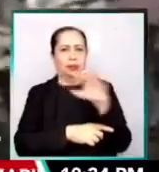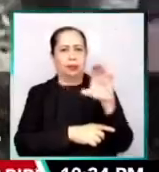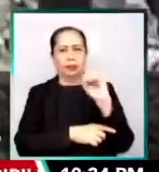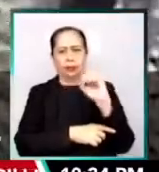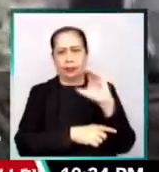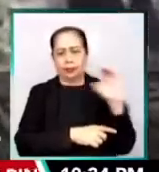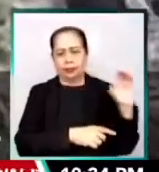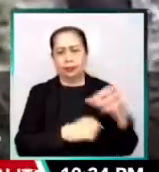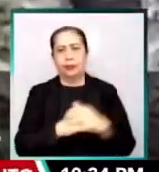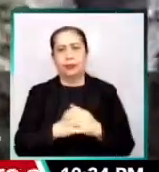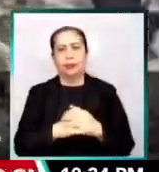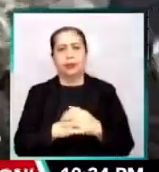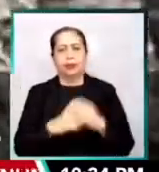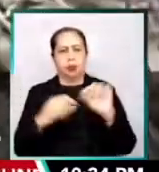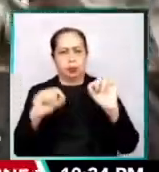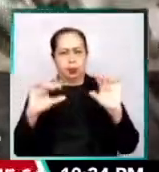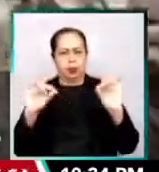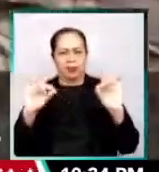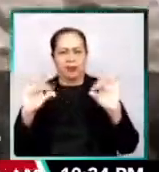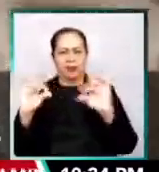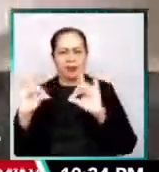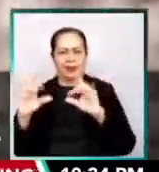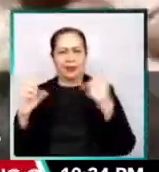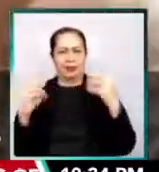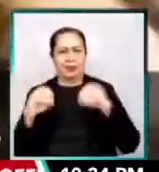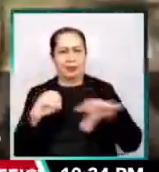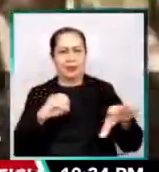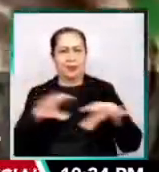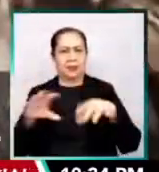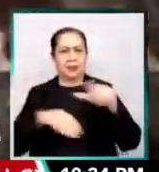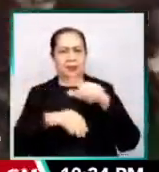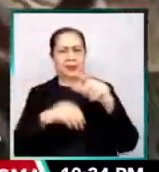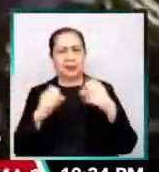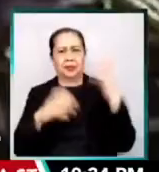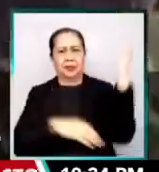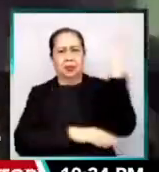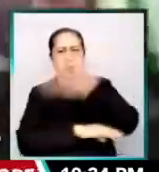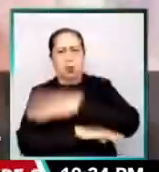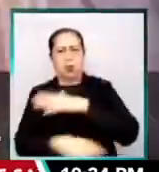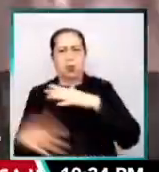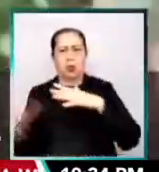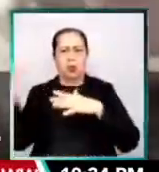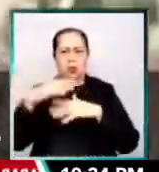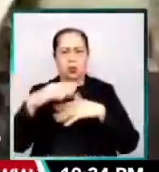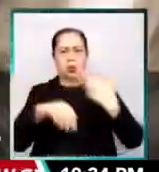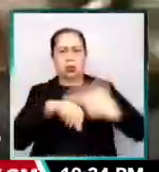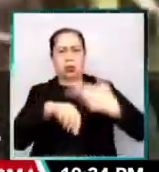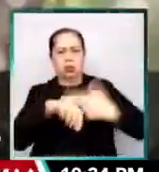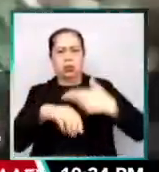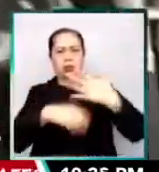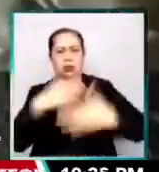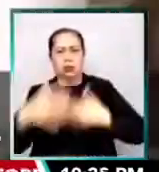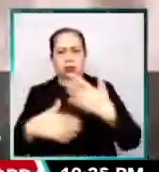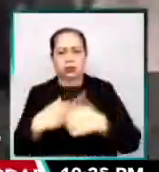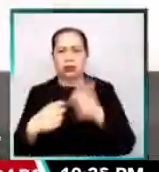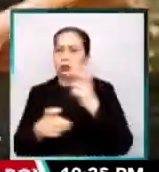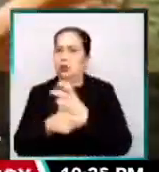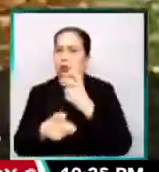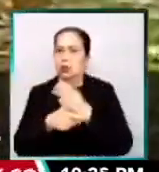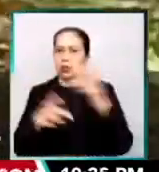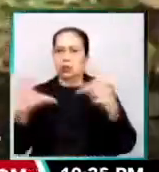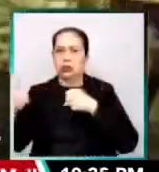sa makapal na putik, nagkalat ang mga bumagsak na mga puno at bato. Nagpahirap ito sa retrieval operation